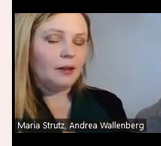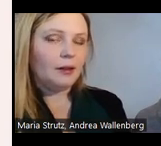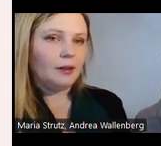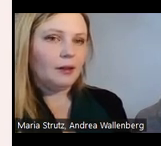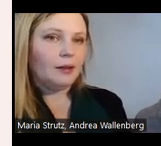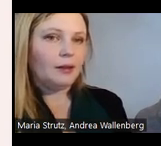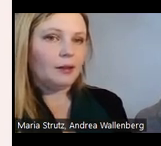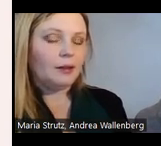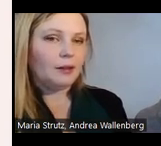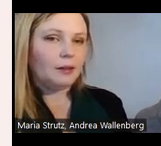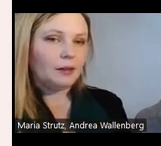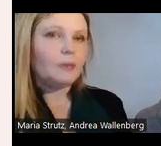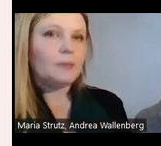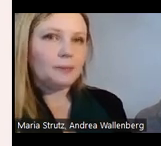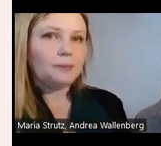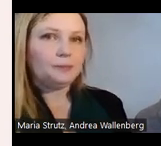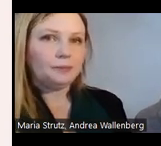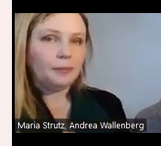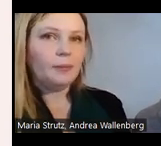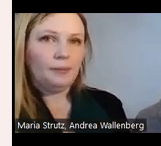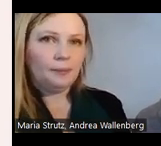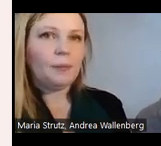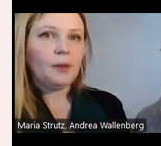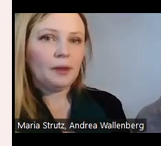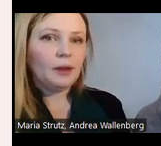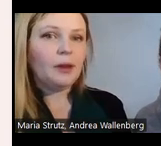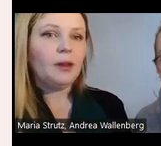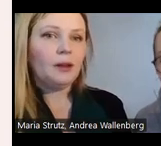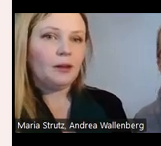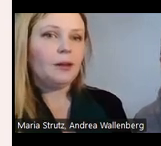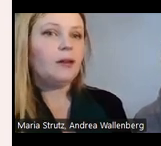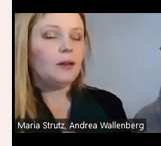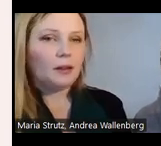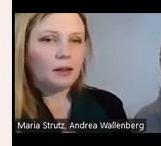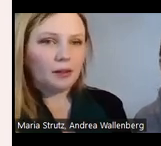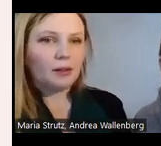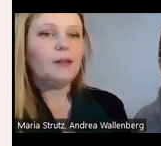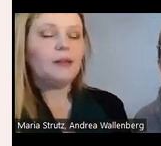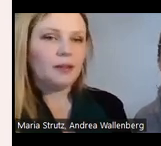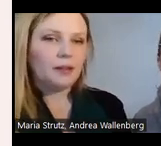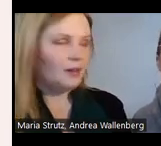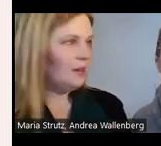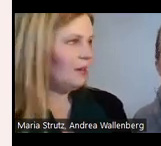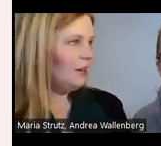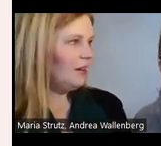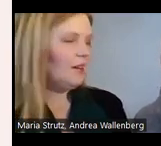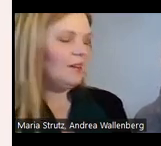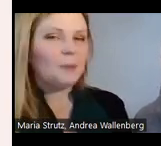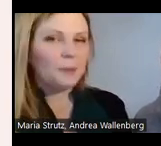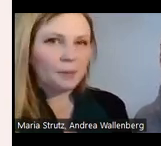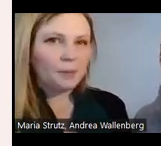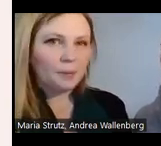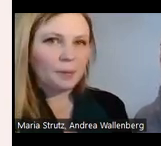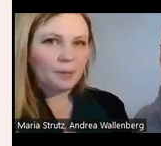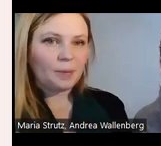med kommunikation. Där man får väldigt mycket bra information om kom igång med lekar, kom igång med bokläsning, kom igång med rutiner i